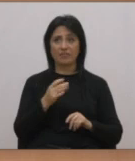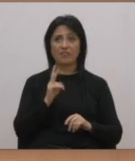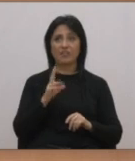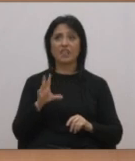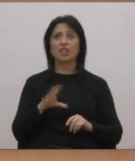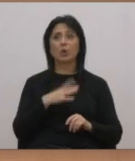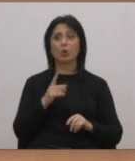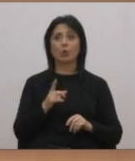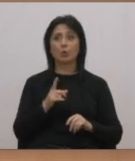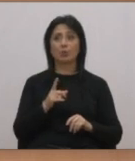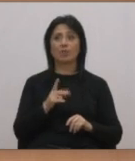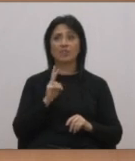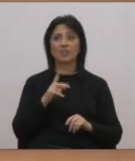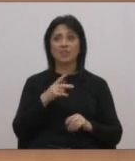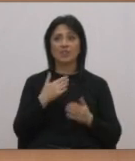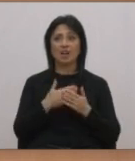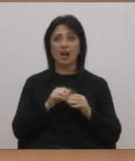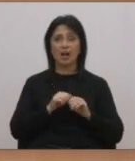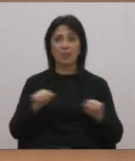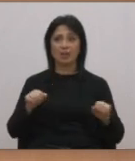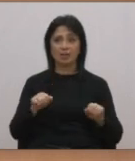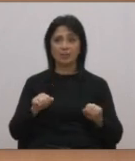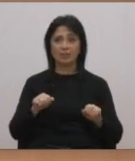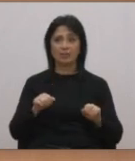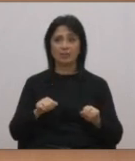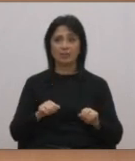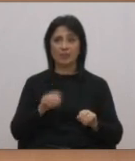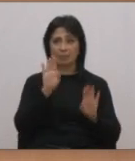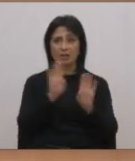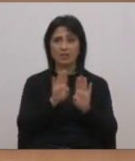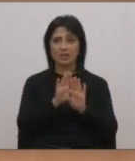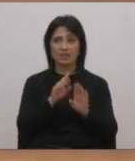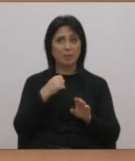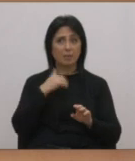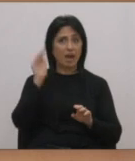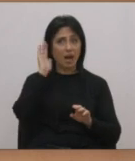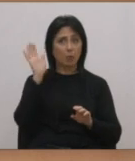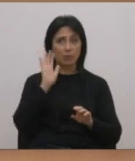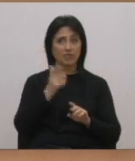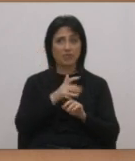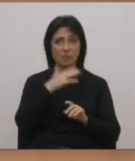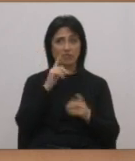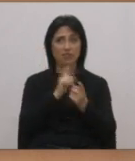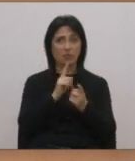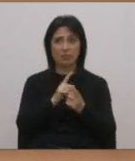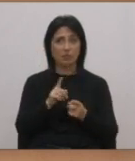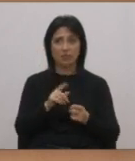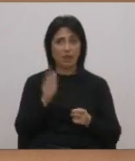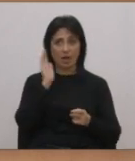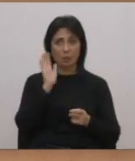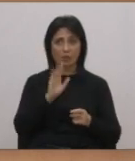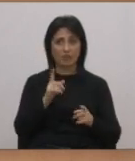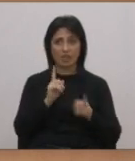იყო, ვინც თქვათ გაბედა და მსგავსი რა, მე არ მომისმენია, ძალიან ბევრ შეხვედრაზე ვყოფილვარ და არ